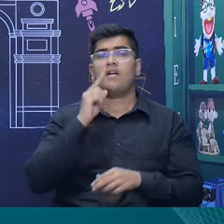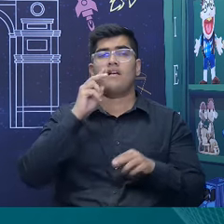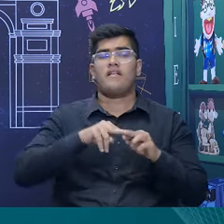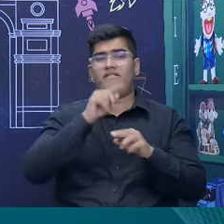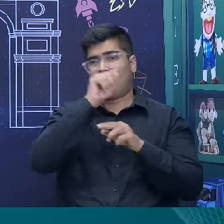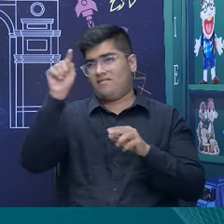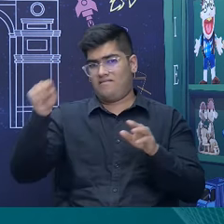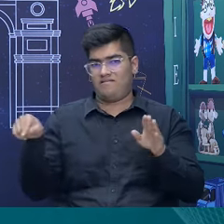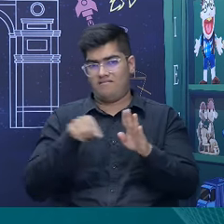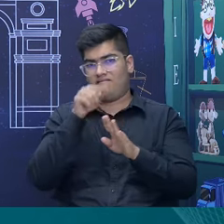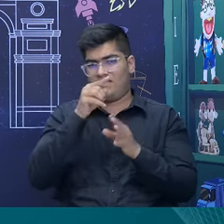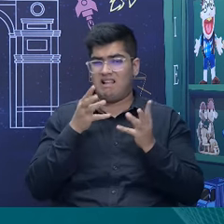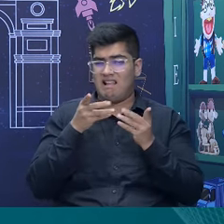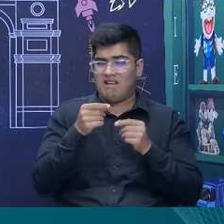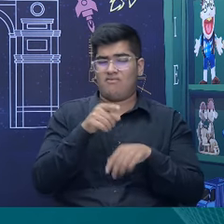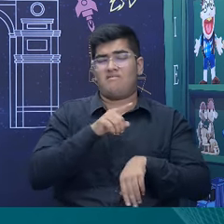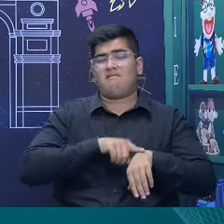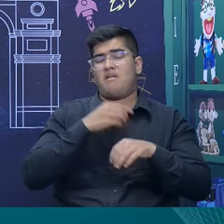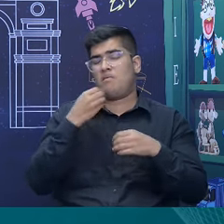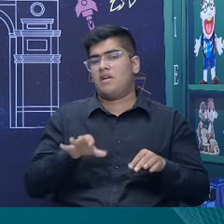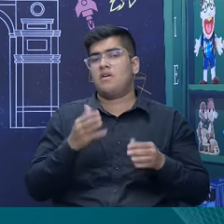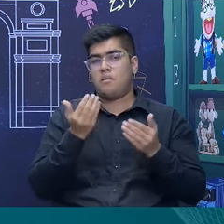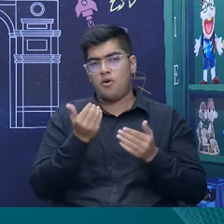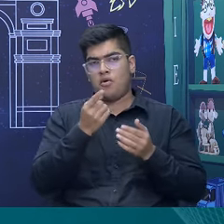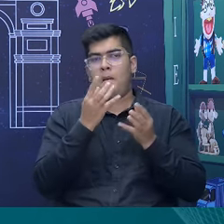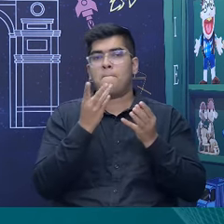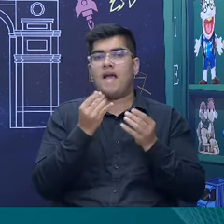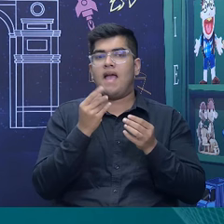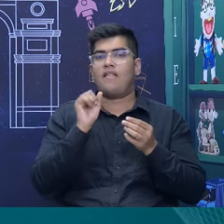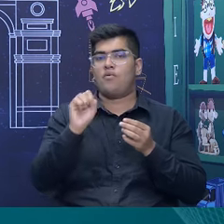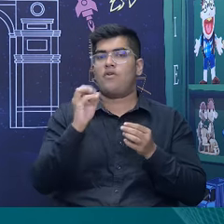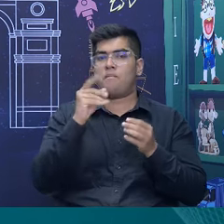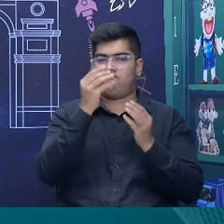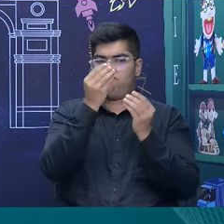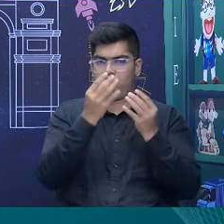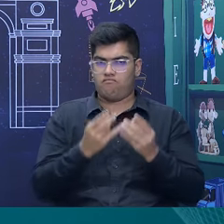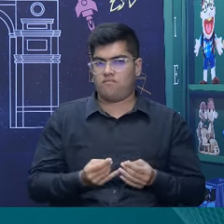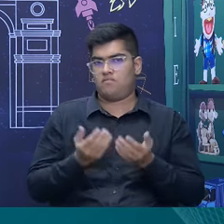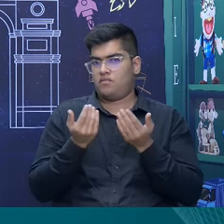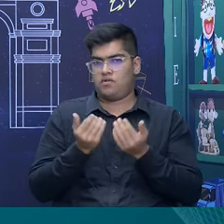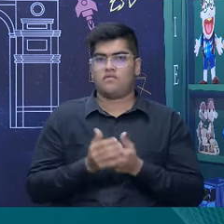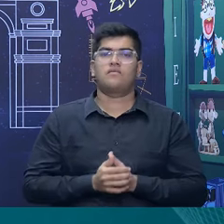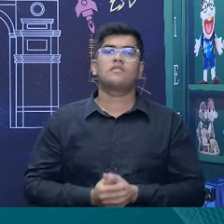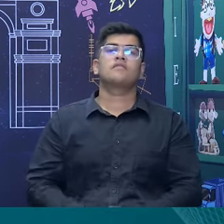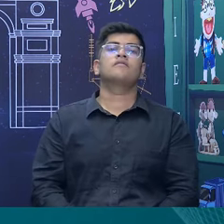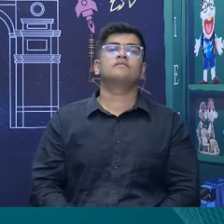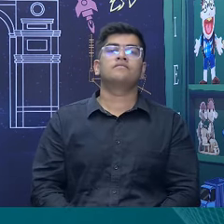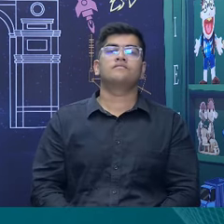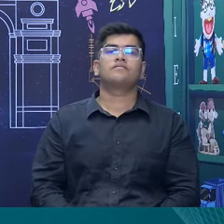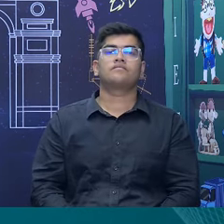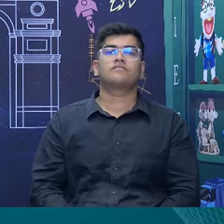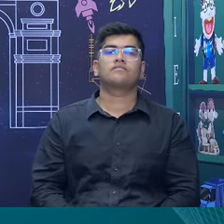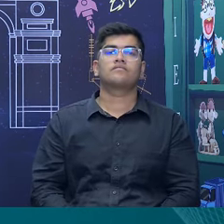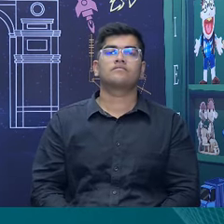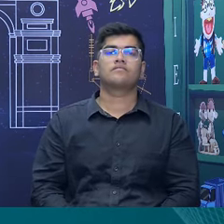जाएगा क्या हम फार्मूले की सहायता नहीं ले सकते बिल्कुल मैम फमले एक तरीका है इस ये जो पैरेललोग्राम है क्या